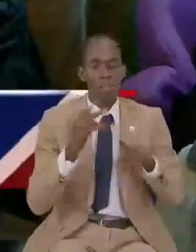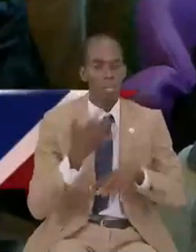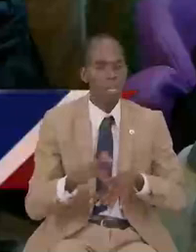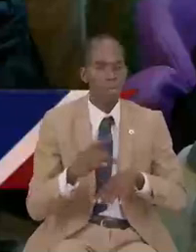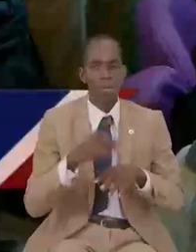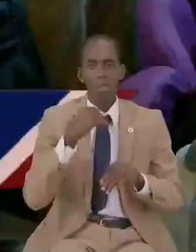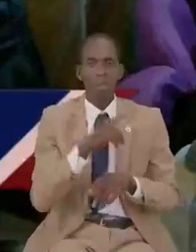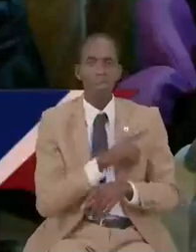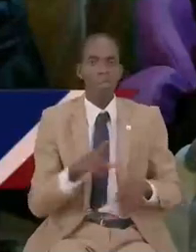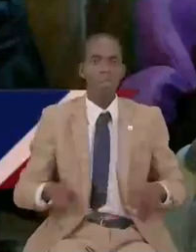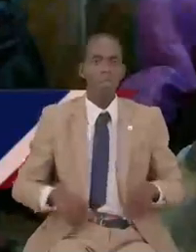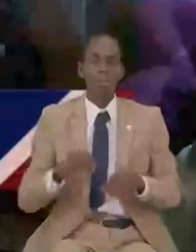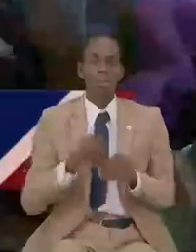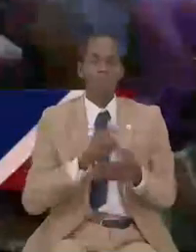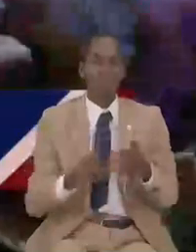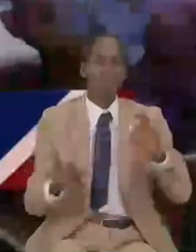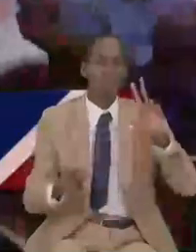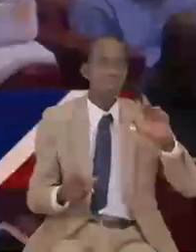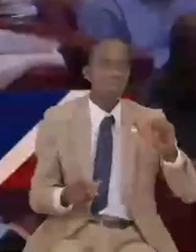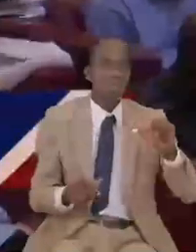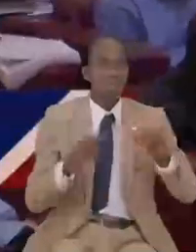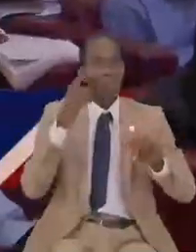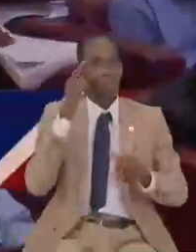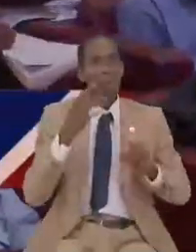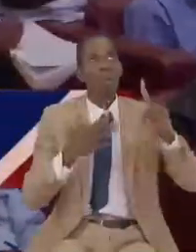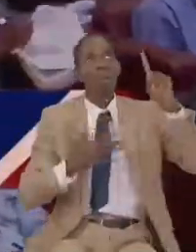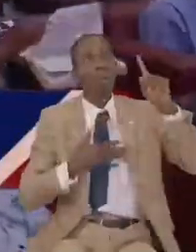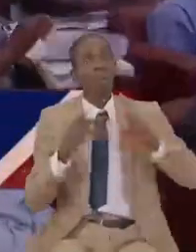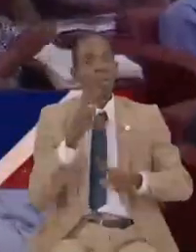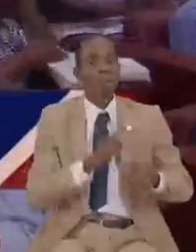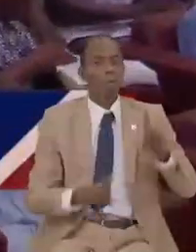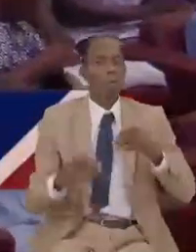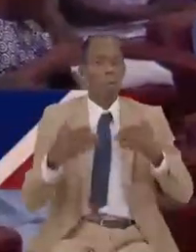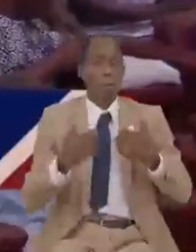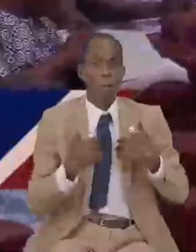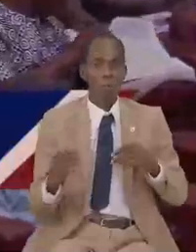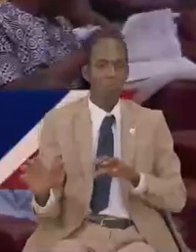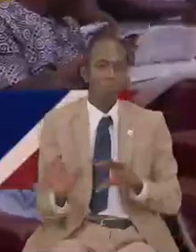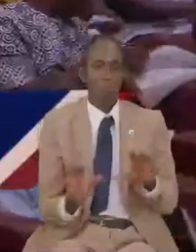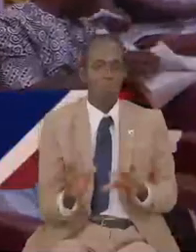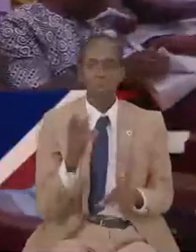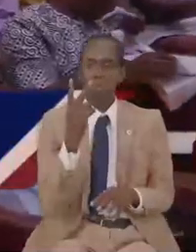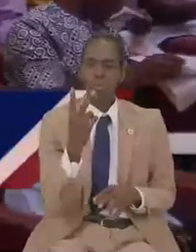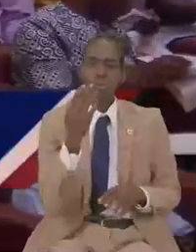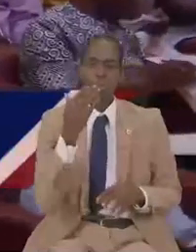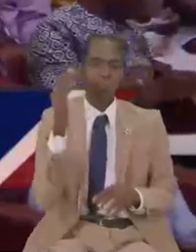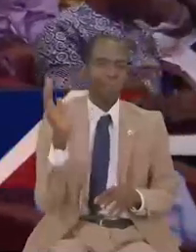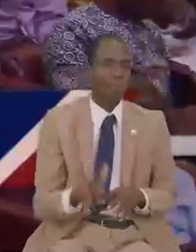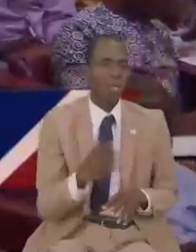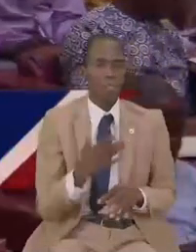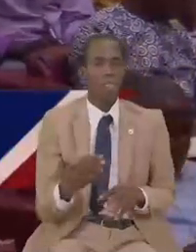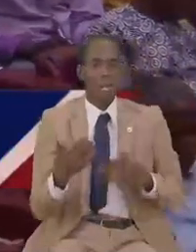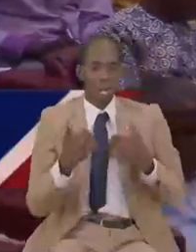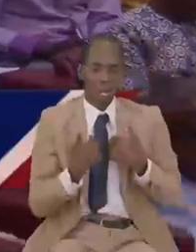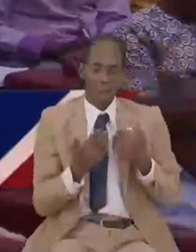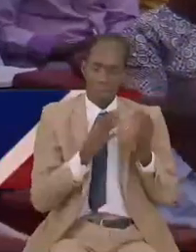Cieux, soyez étonnés et de cela frémissez d'épouvante et d'horreur, dit l'Éternel. 14, 13. Quand mon peuple a